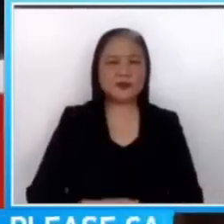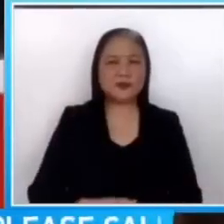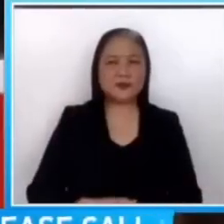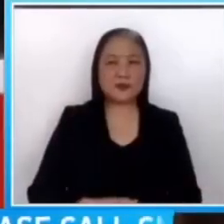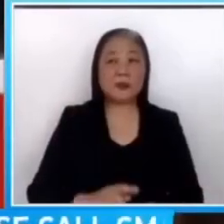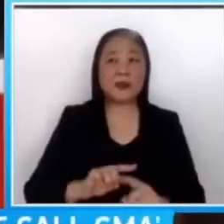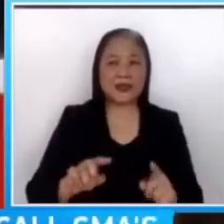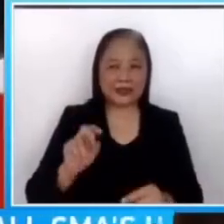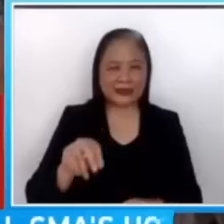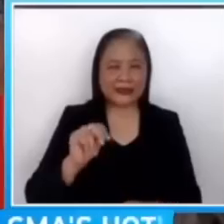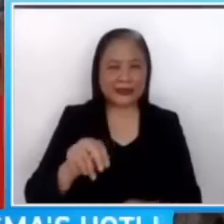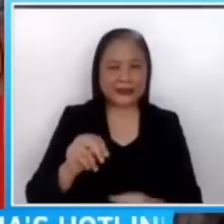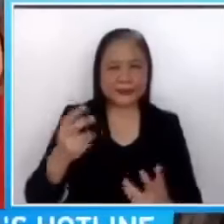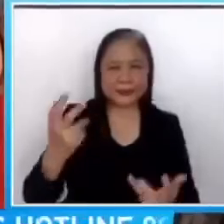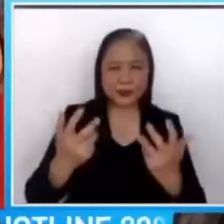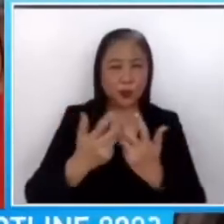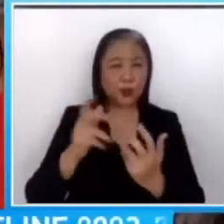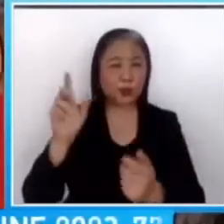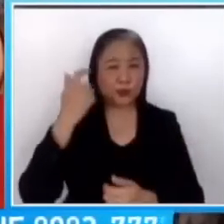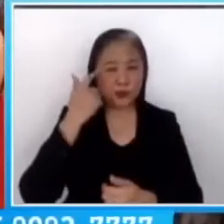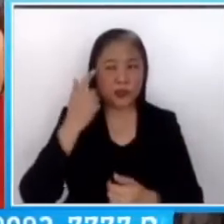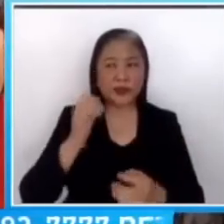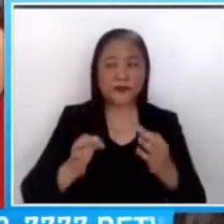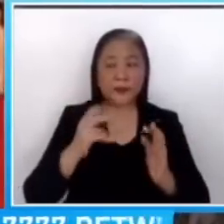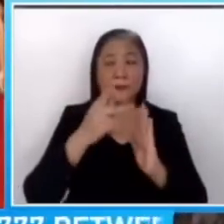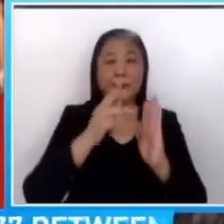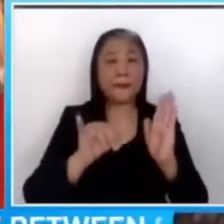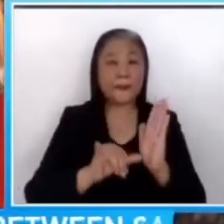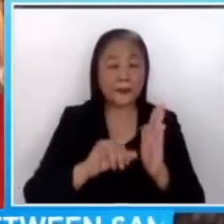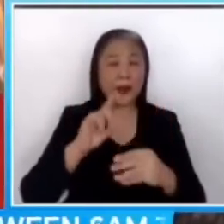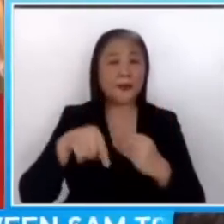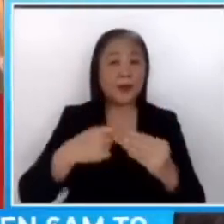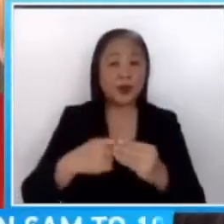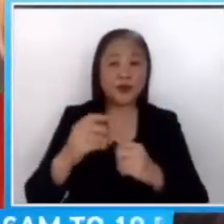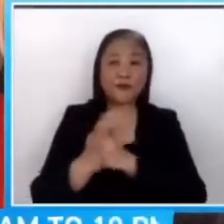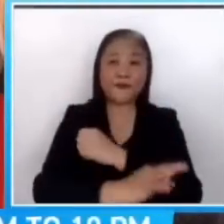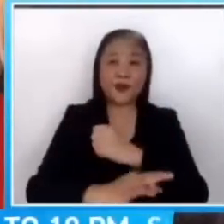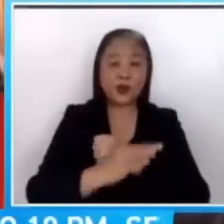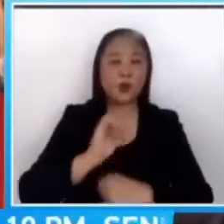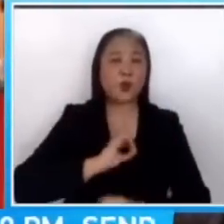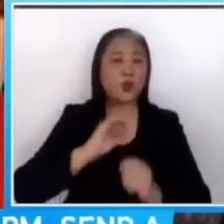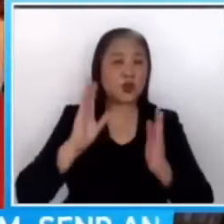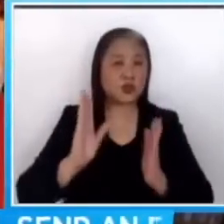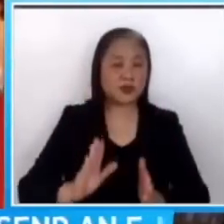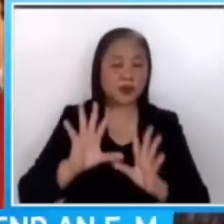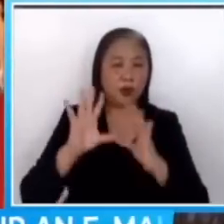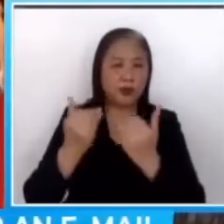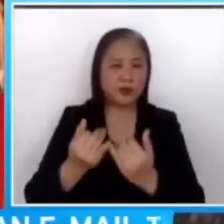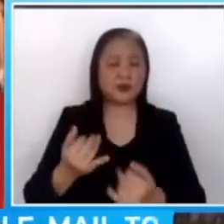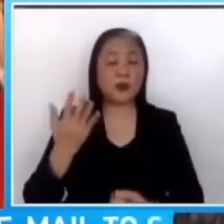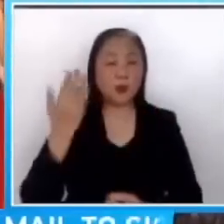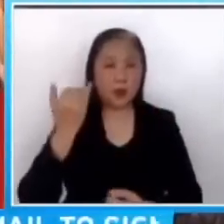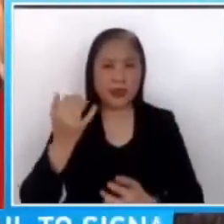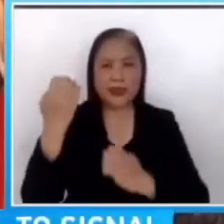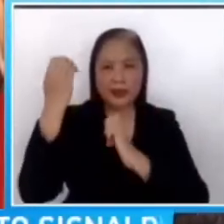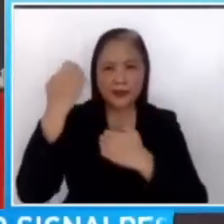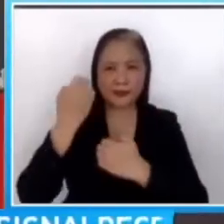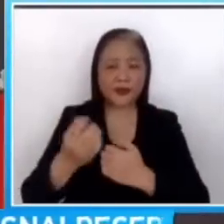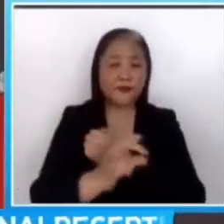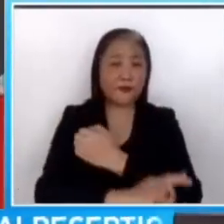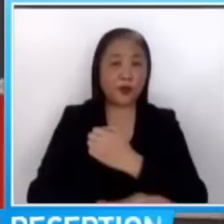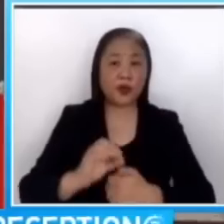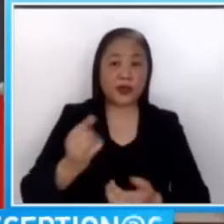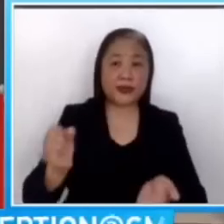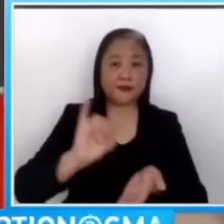ay mag-adjust ang pamahalaan pagdating sa pulisiya, pagdating sa foreign ownership. Dahil inaasahan ng mga foreign investor na magkakaroon sila ng mayorya